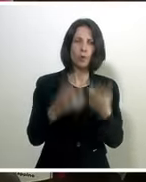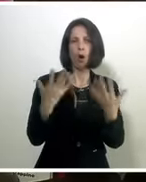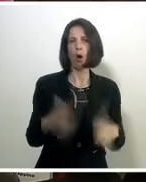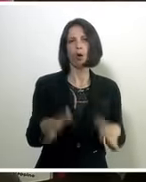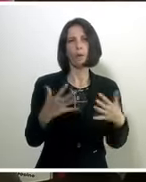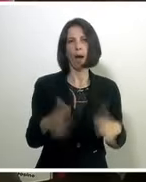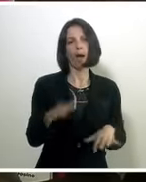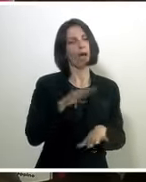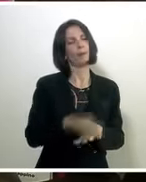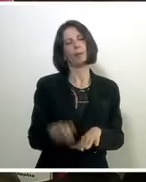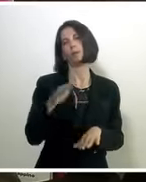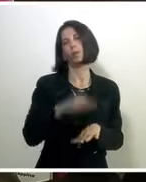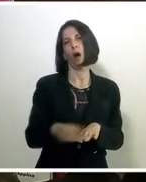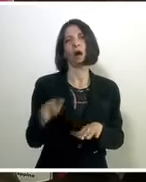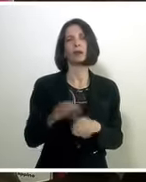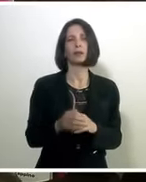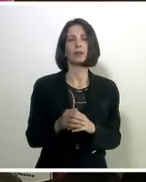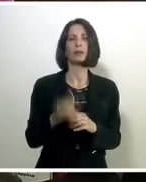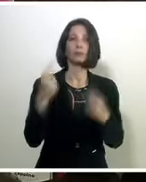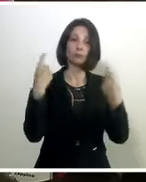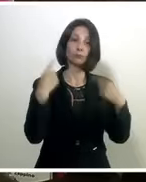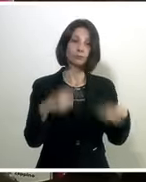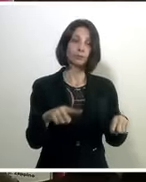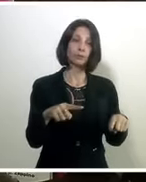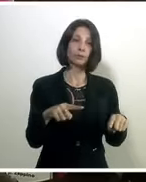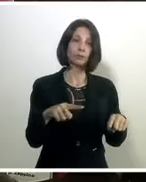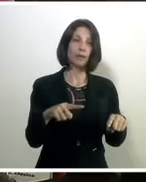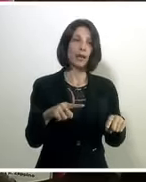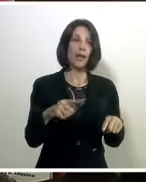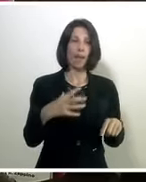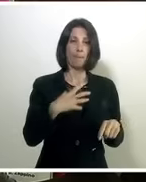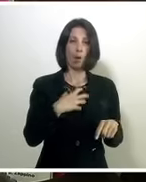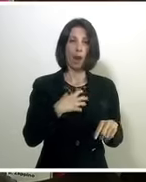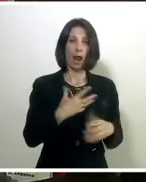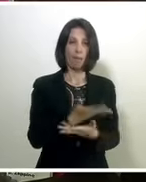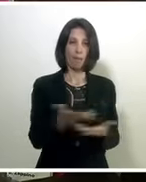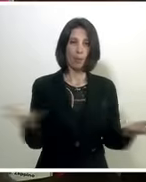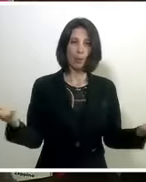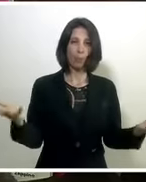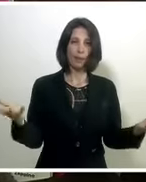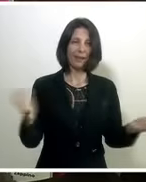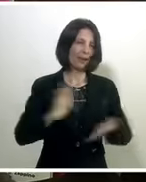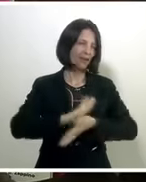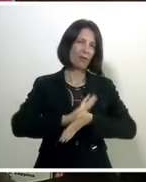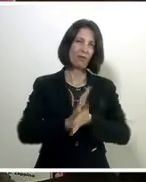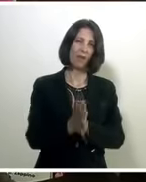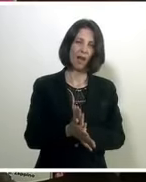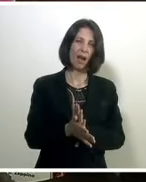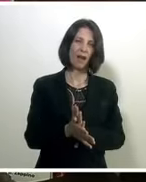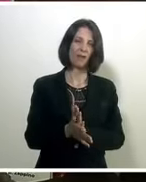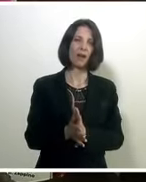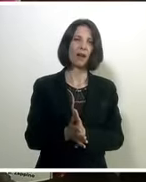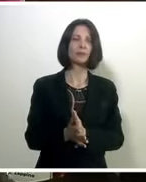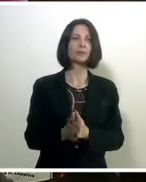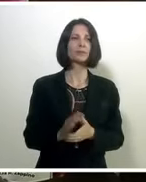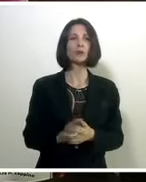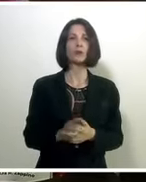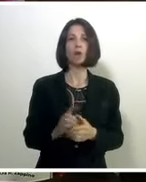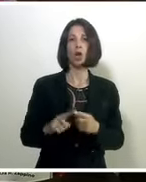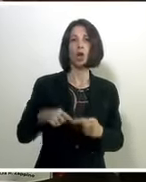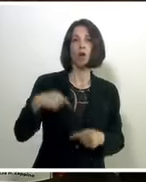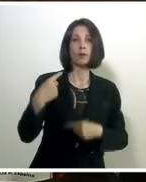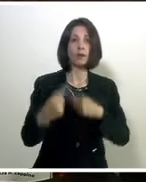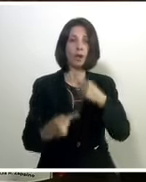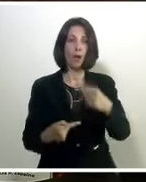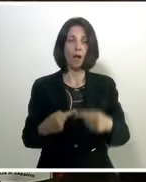di Berlinguer corroda l'etica pubblica e sfilacci il legame sociale con tutto quel che ne derivava e cioè gli